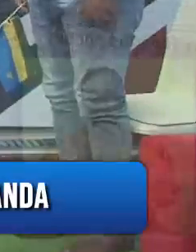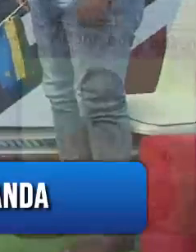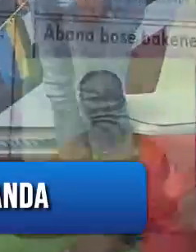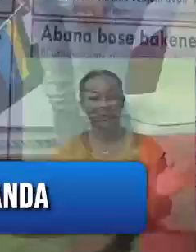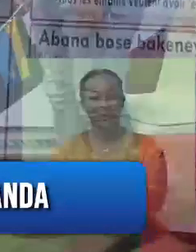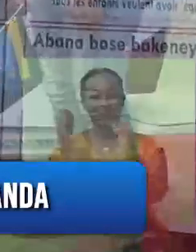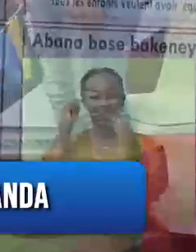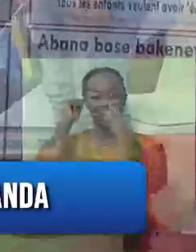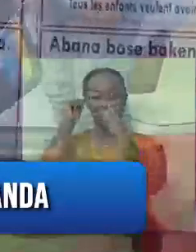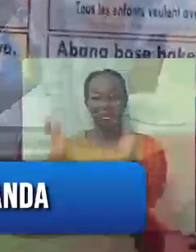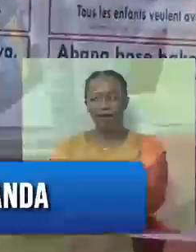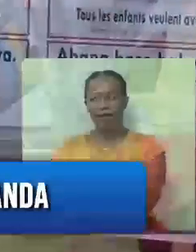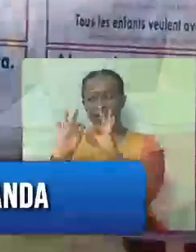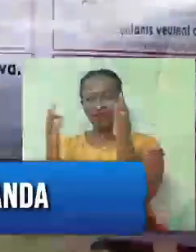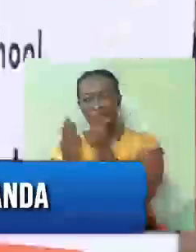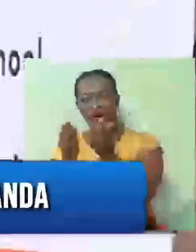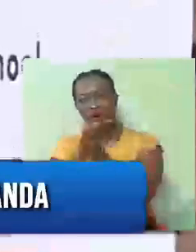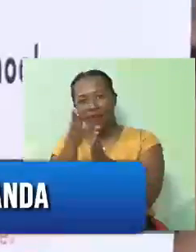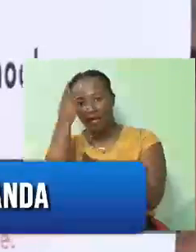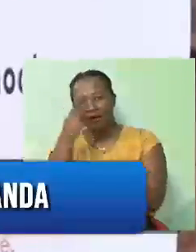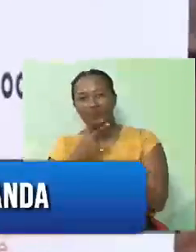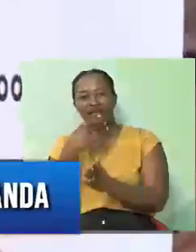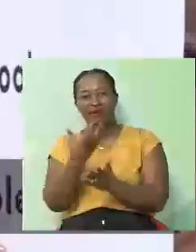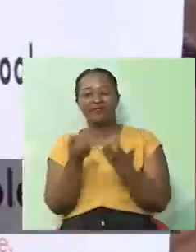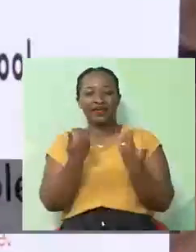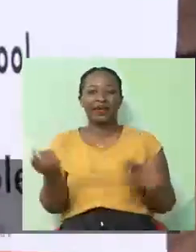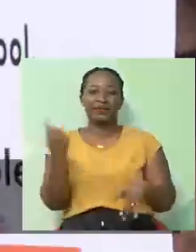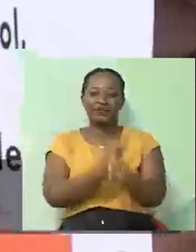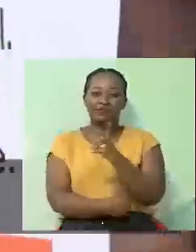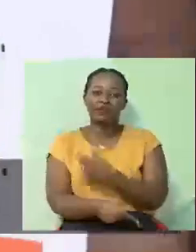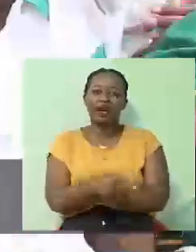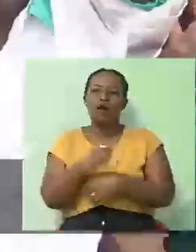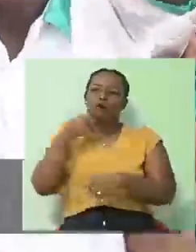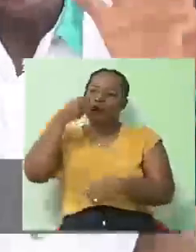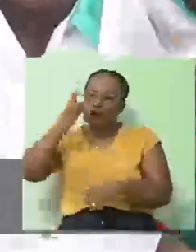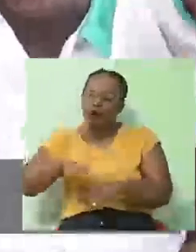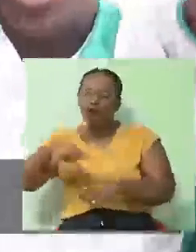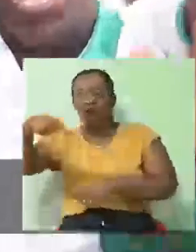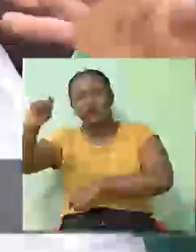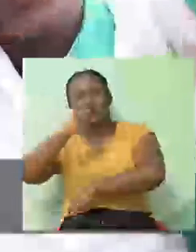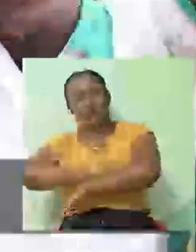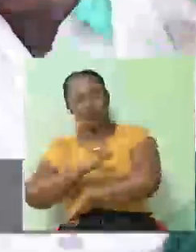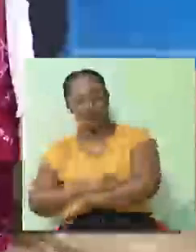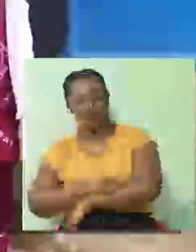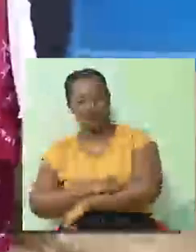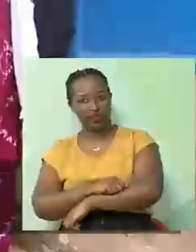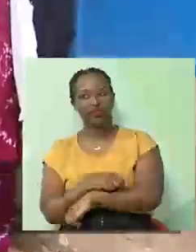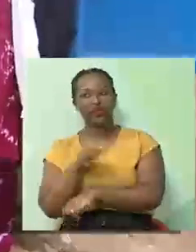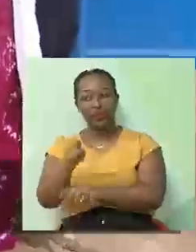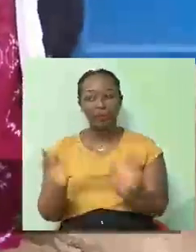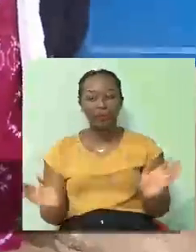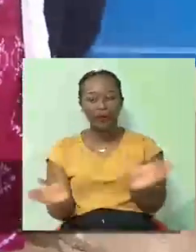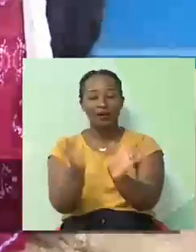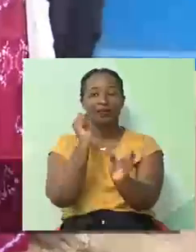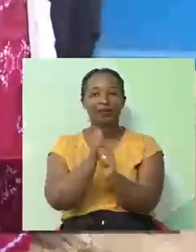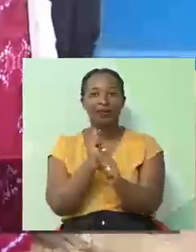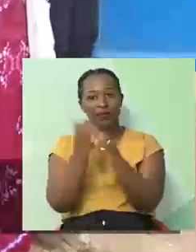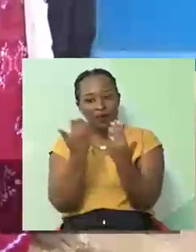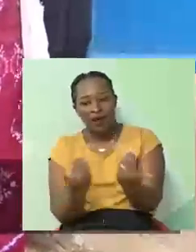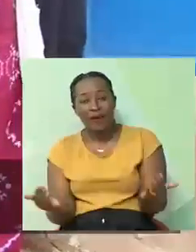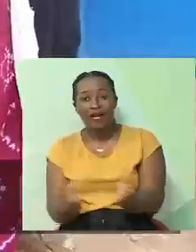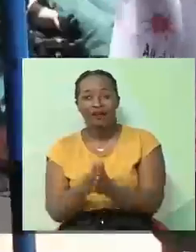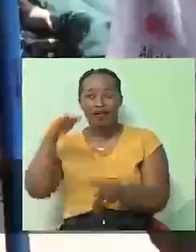igikorwa cy'ubukangurambaga bugamije gukangurira imiryango n'ababyeyi bafite abana bafite ubumuga kutabavutsa uburenganzira bwo kugana ishuri ubu bukangurambaga